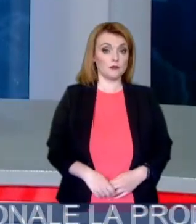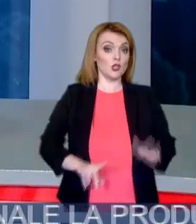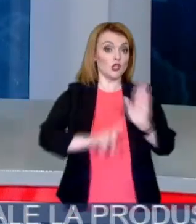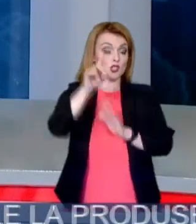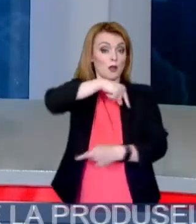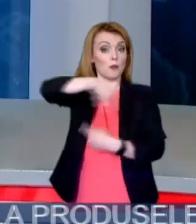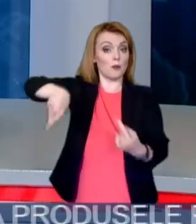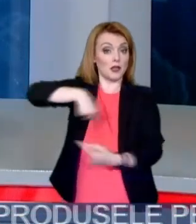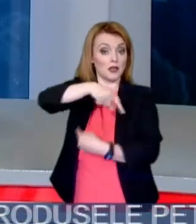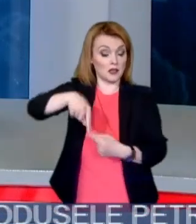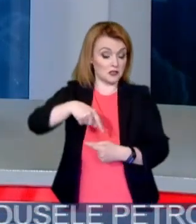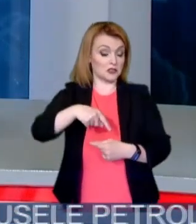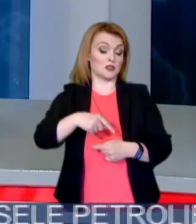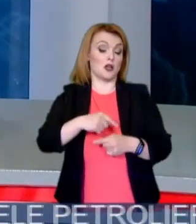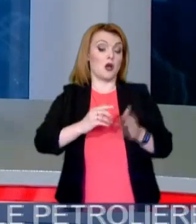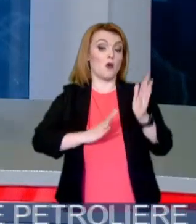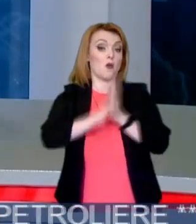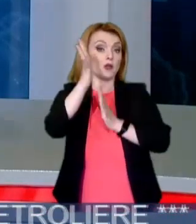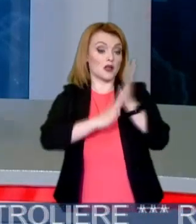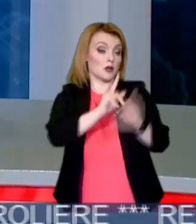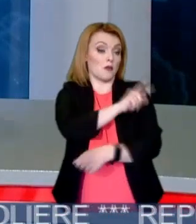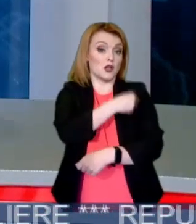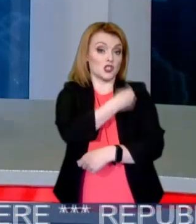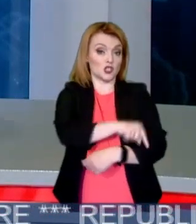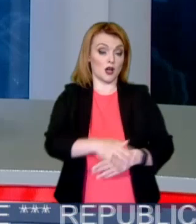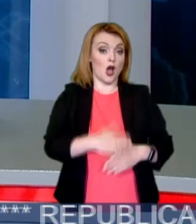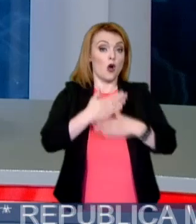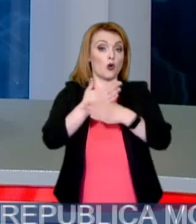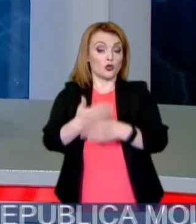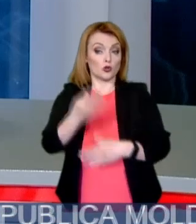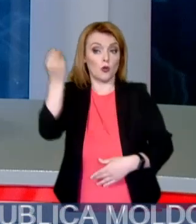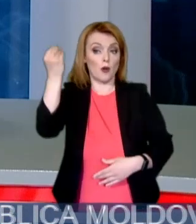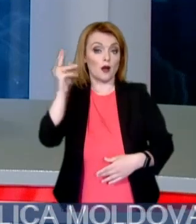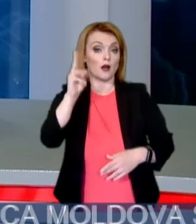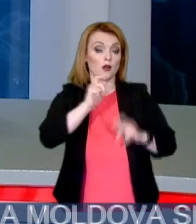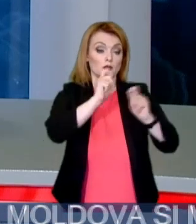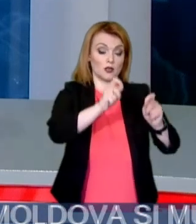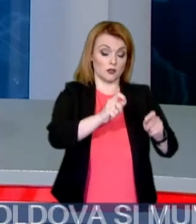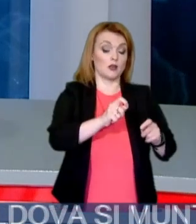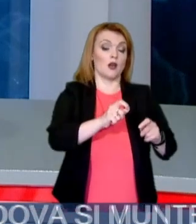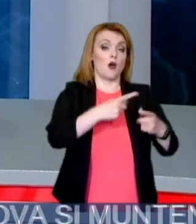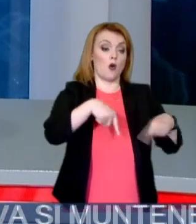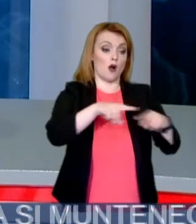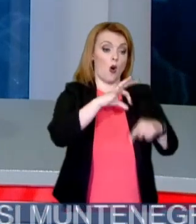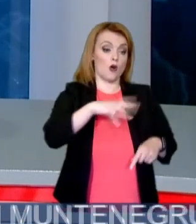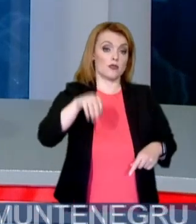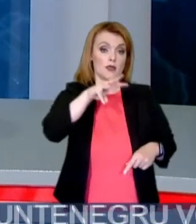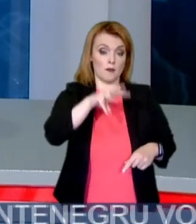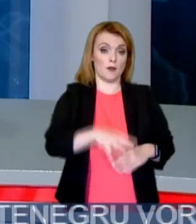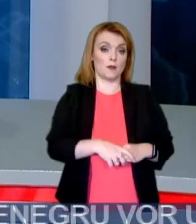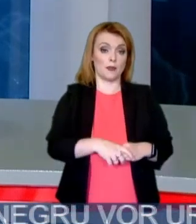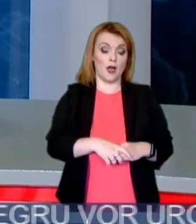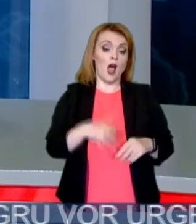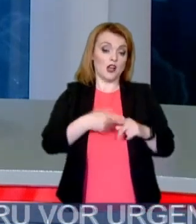a pus pe roate o afacere cu plante medicinale cu ajutorul unui grant obținut de la ODIHM. Este povestea de succes a lui